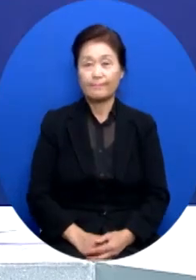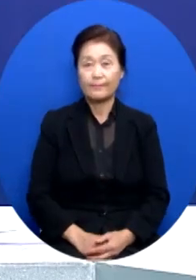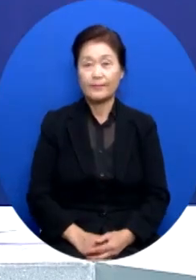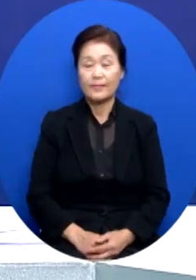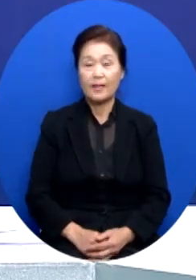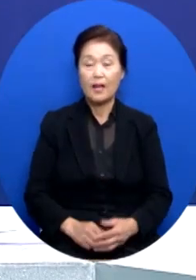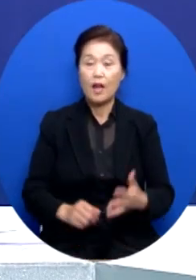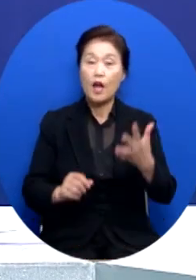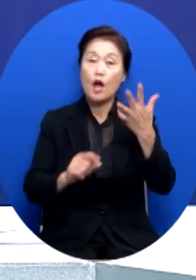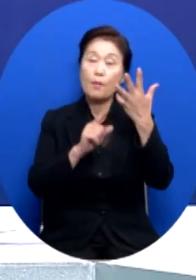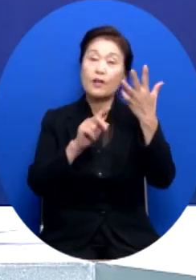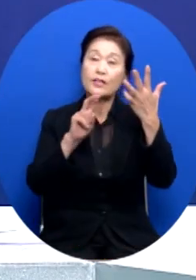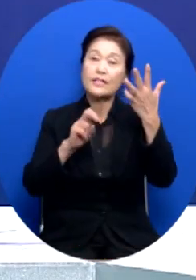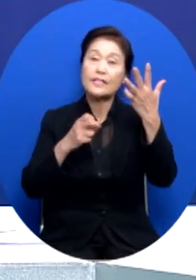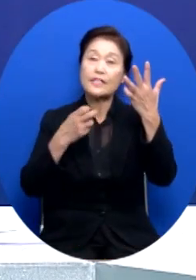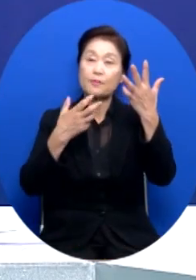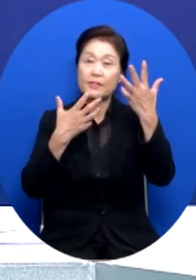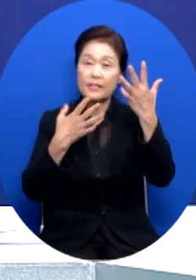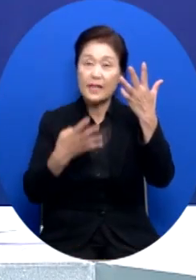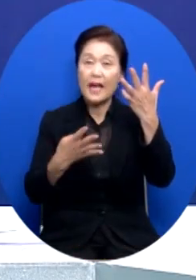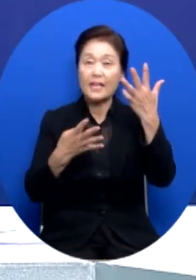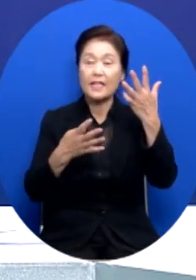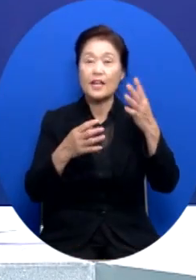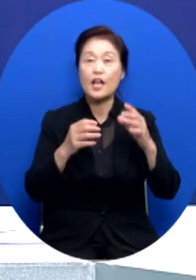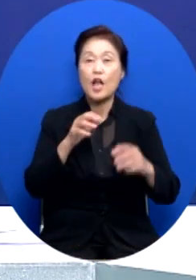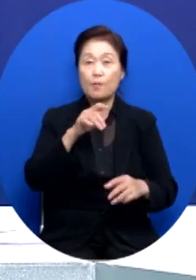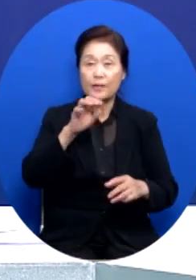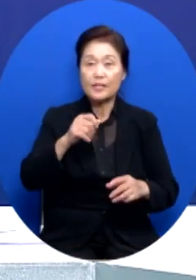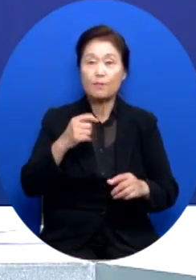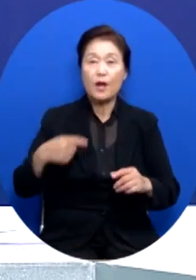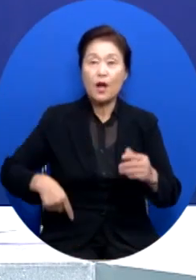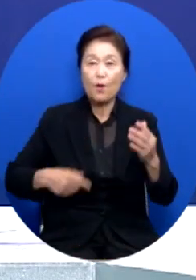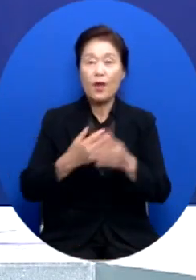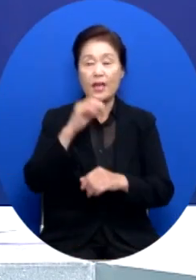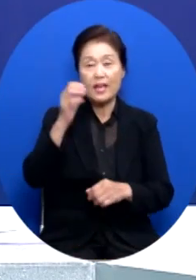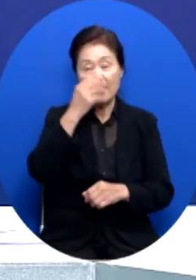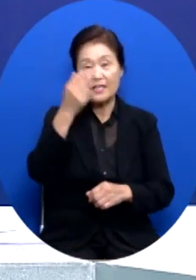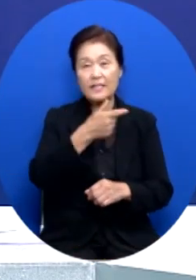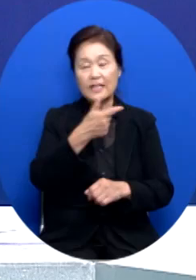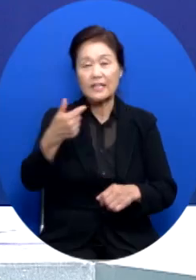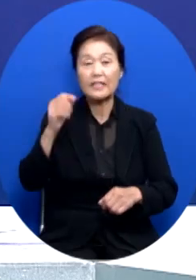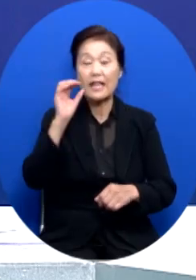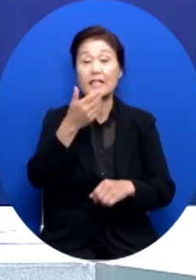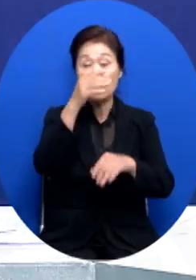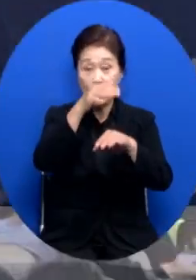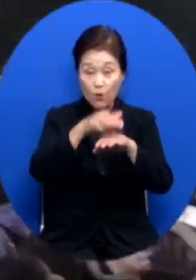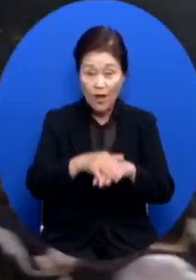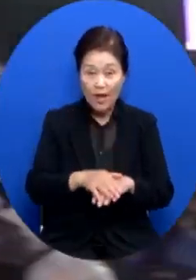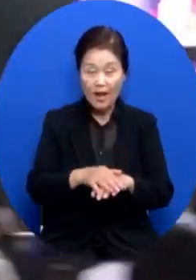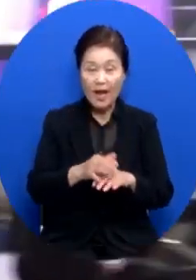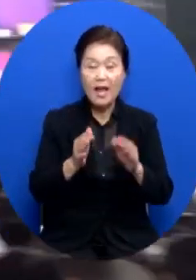지난 24일 미스바 회계 성령 대성회가 시청 앞 서울광장에서 열렸습니다.